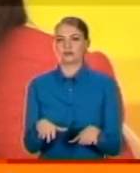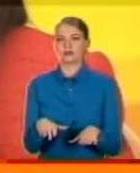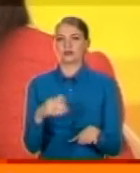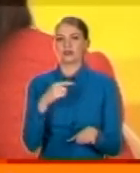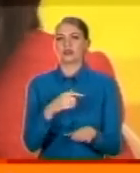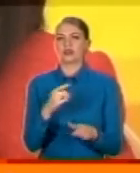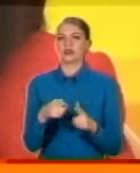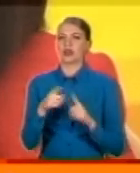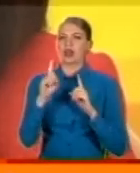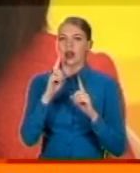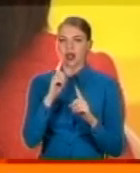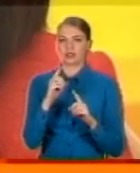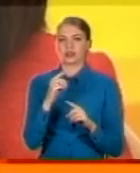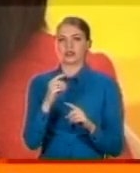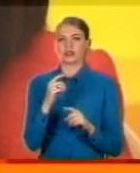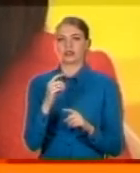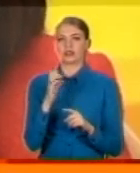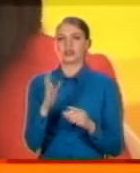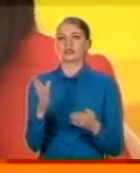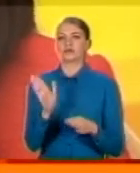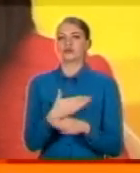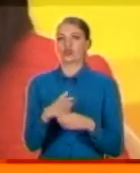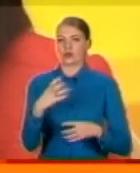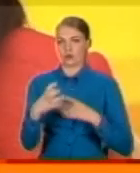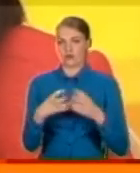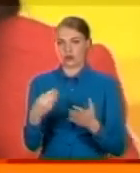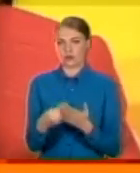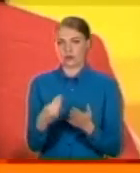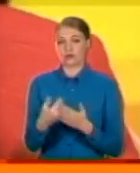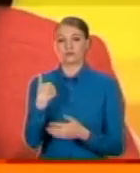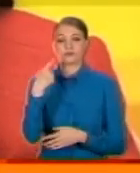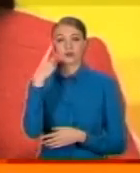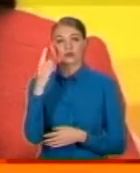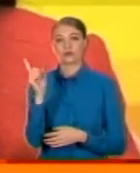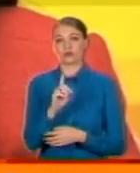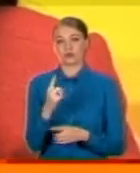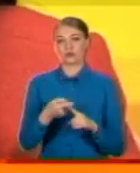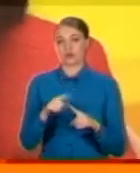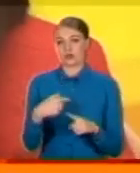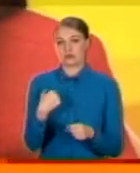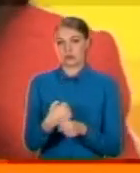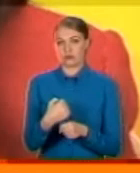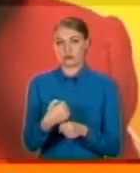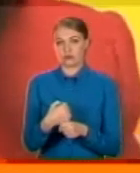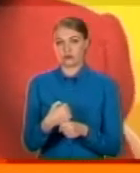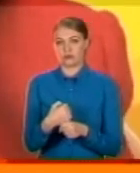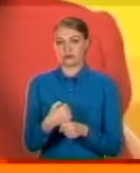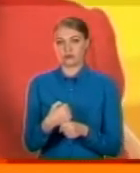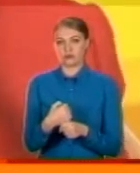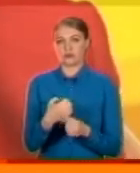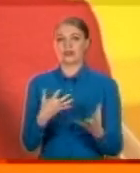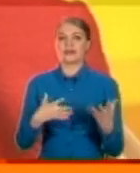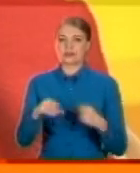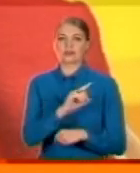спостережної ради чи надзірної ради з Board Міжнародного валютного фонду. Я думаю, що ми це зробимо